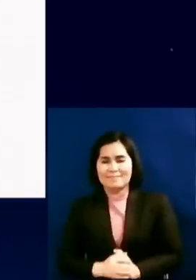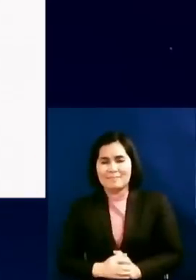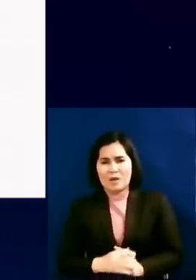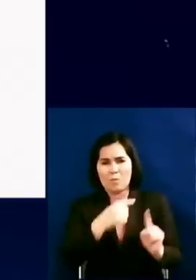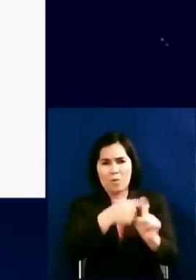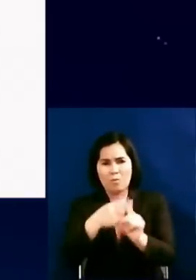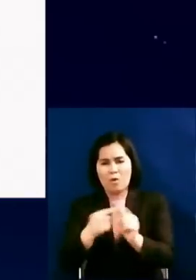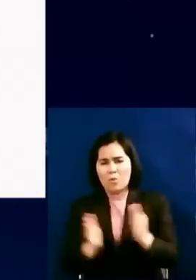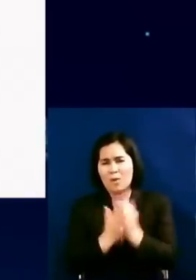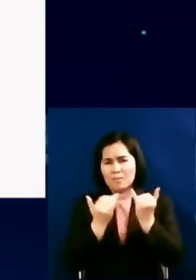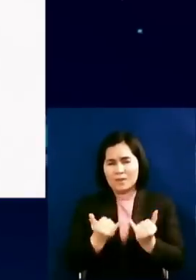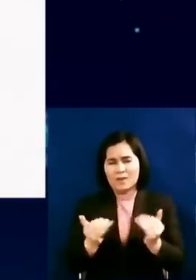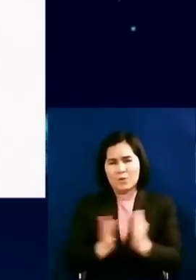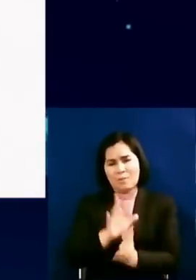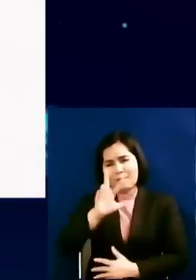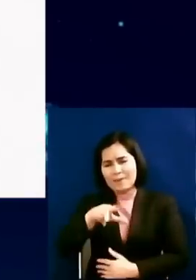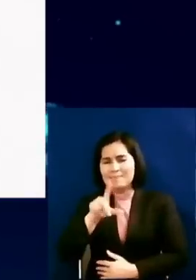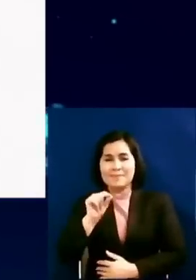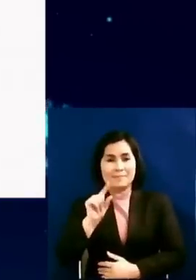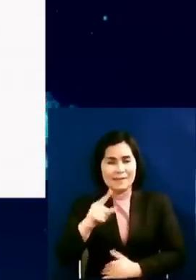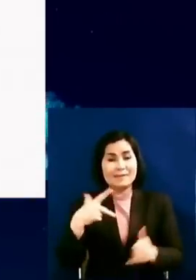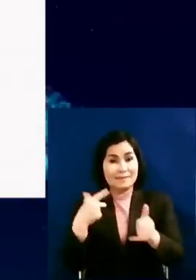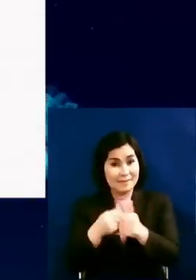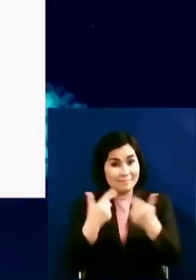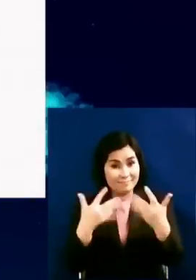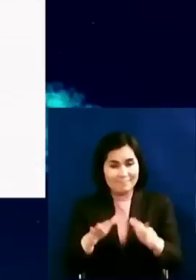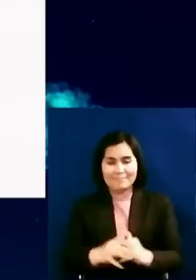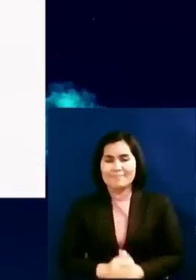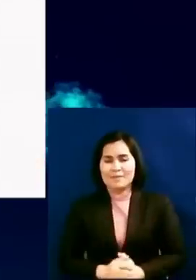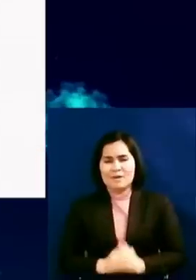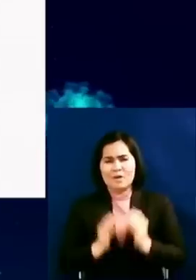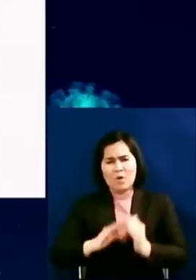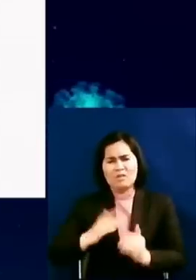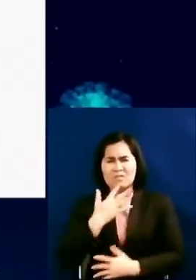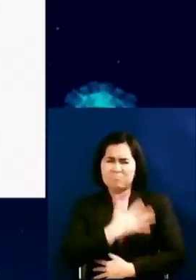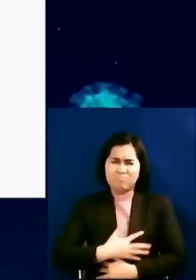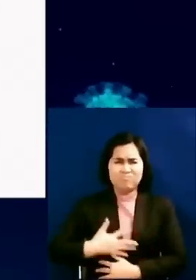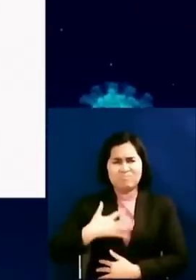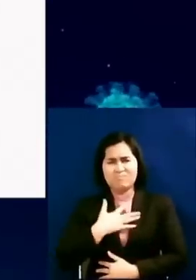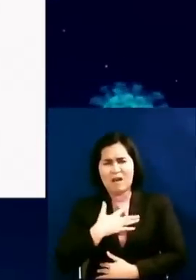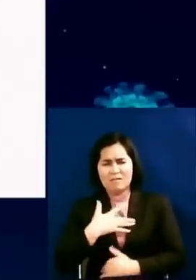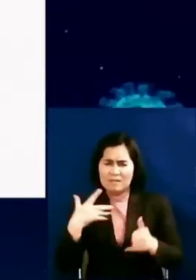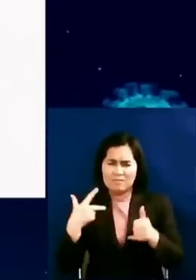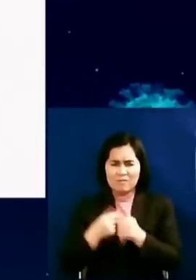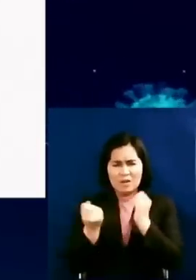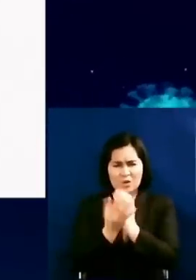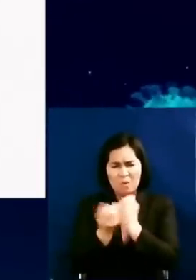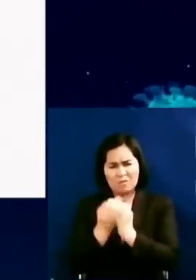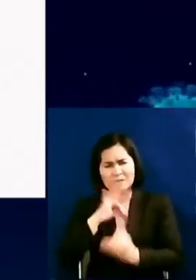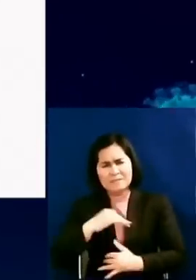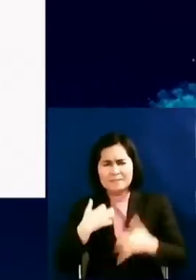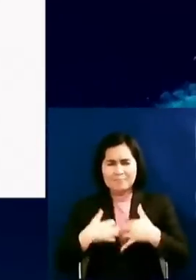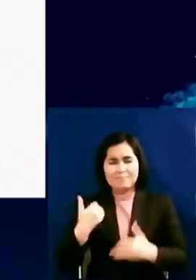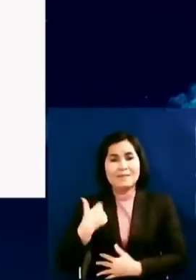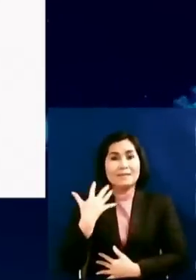วม2วันขณะนี้มี 3,021 รายแล้วก็มีผู้ที่มีอาการที่ไม่พึงประสงค์จากการได้รับวัคซีน5รายนะ